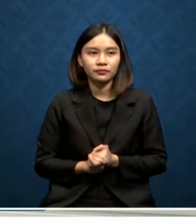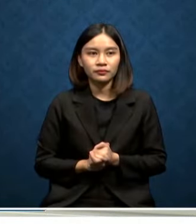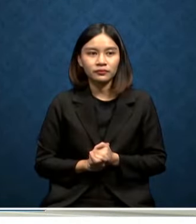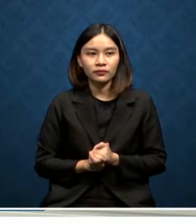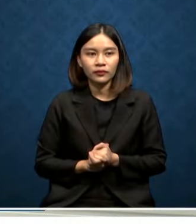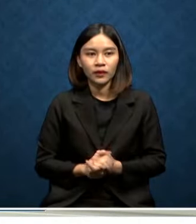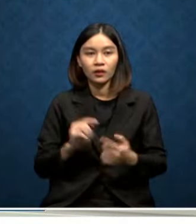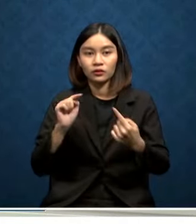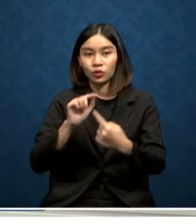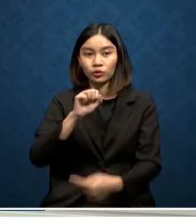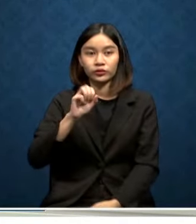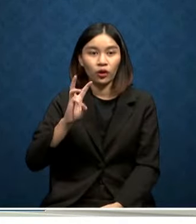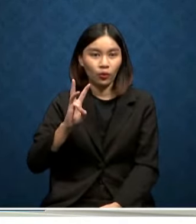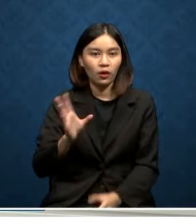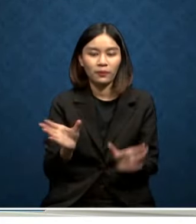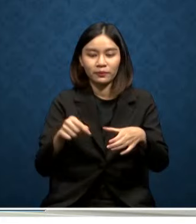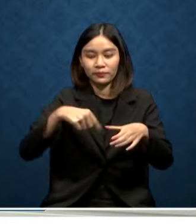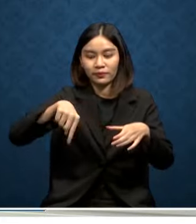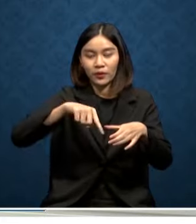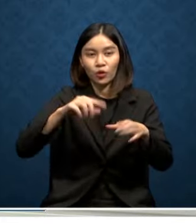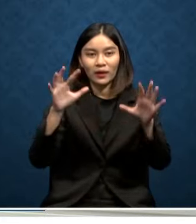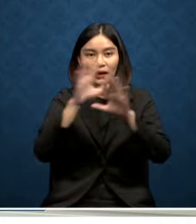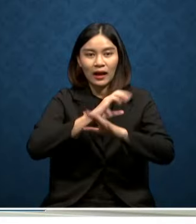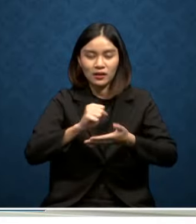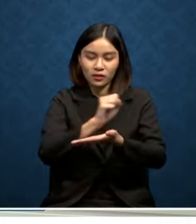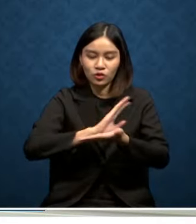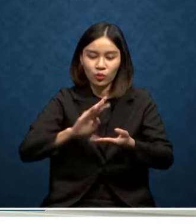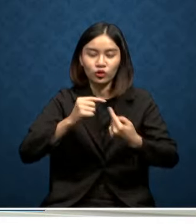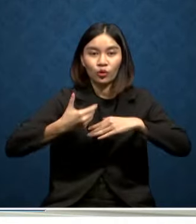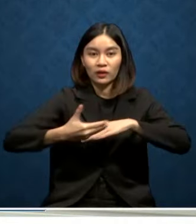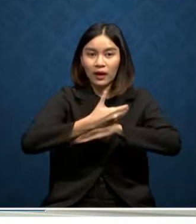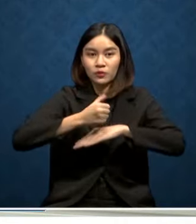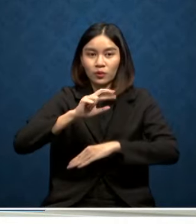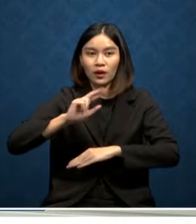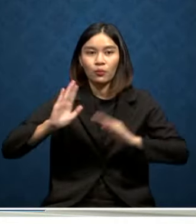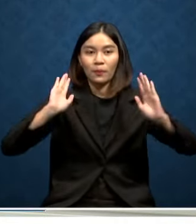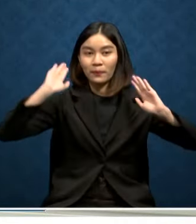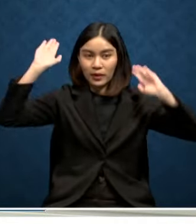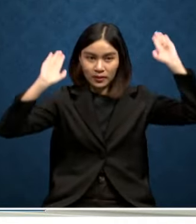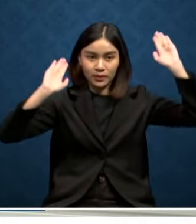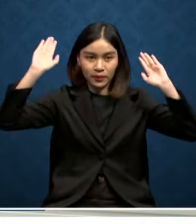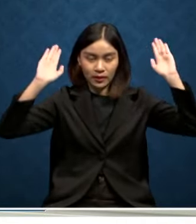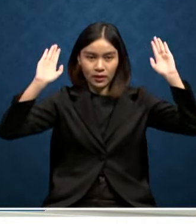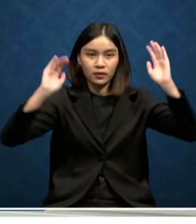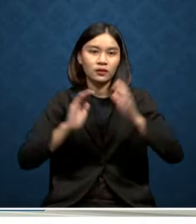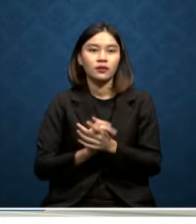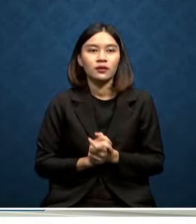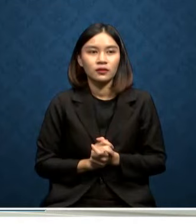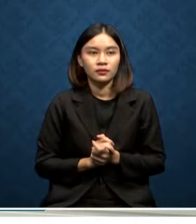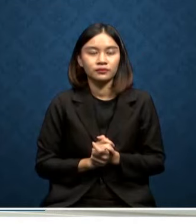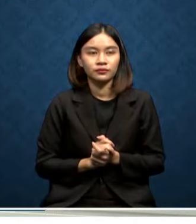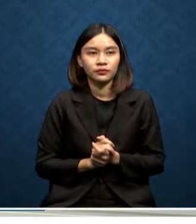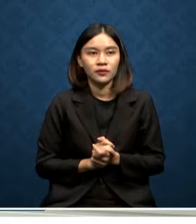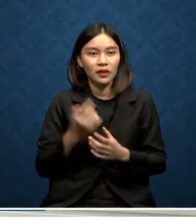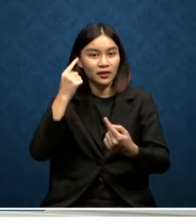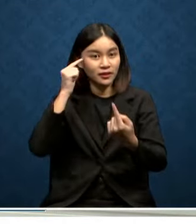ความที่วุฒิสภาเป็นสถาบันหนึ่งในกระบวนการเมืองของระบอบประชาธิปไตยที่ย่อมต้อง